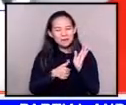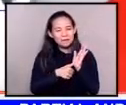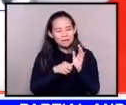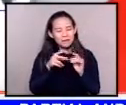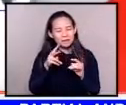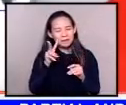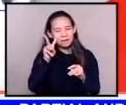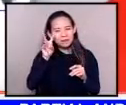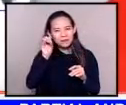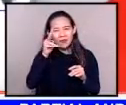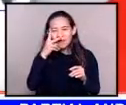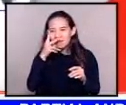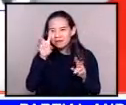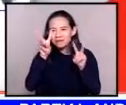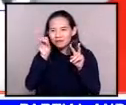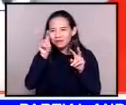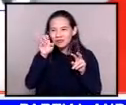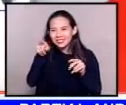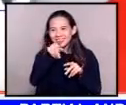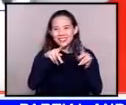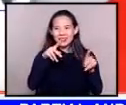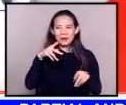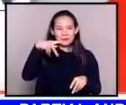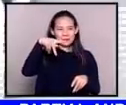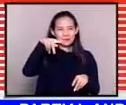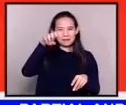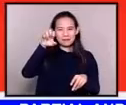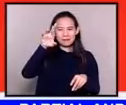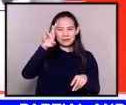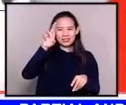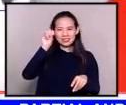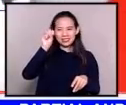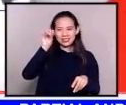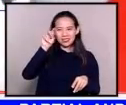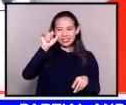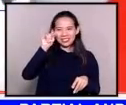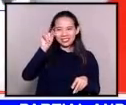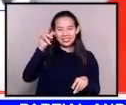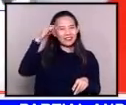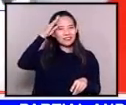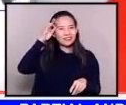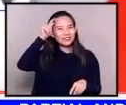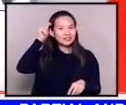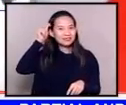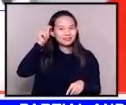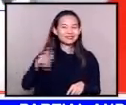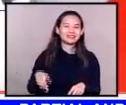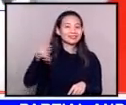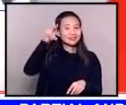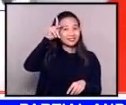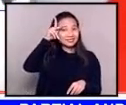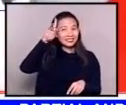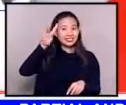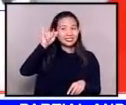nating mga personalidad dito sa Cavite. Nakita nating bumoto si Francis Tolentino sa Tagaytay, si Kiko Pangilinan na campaign